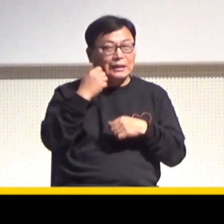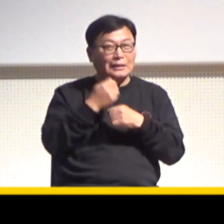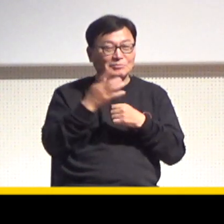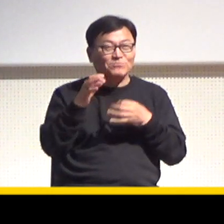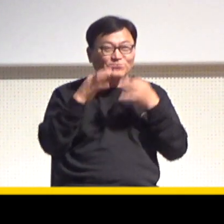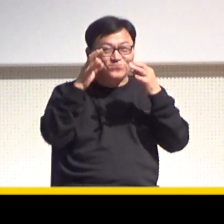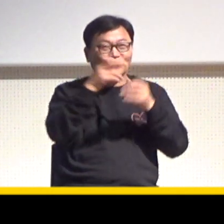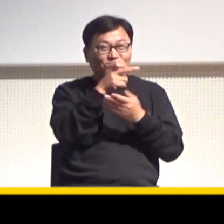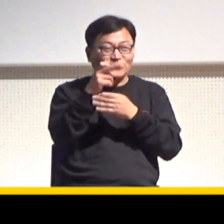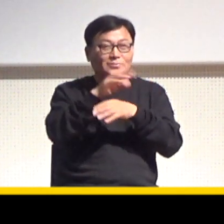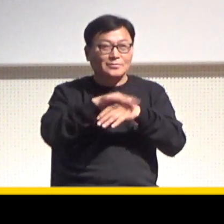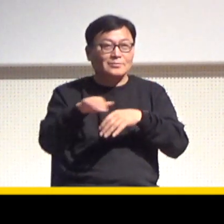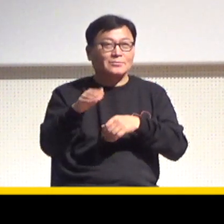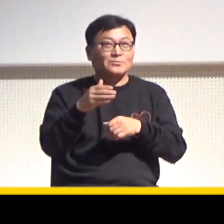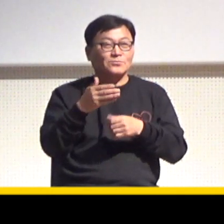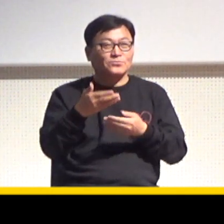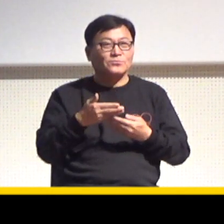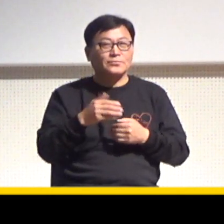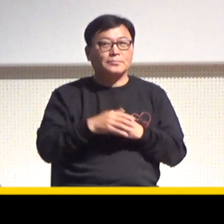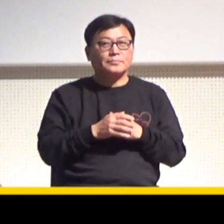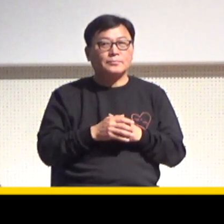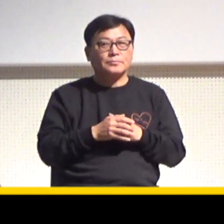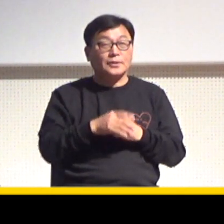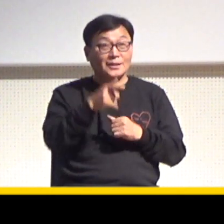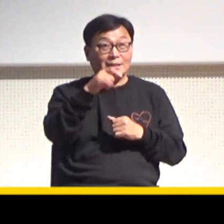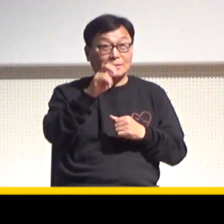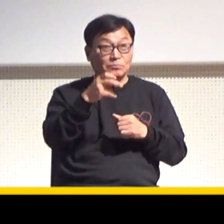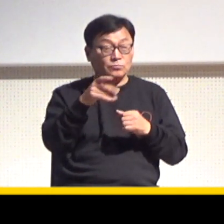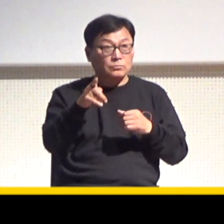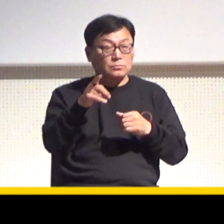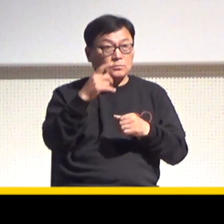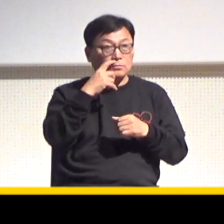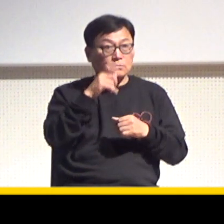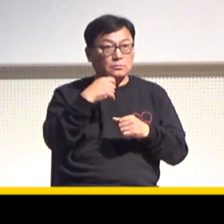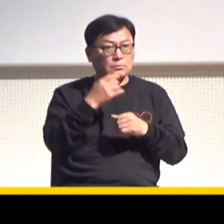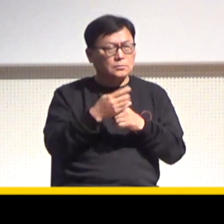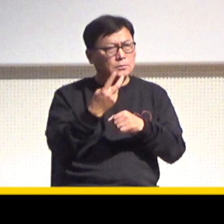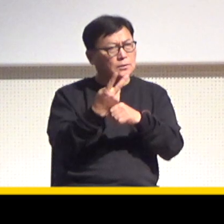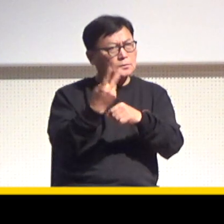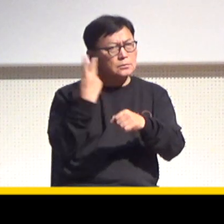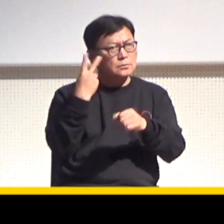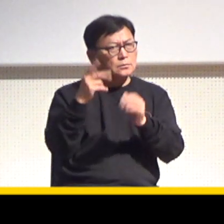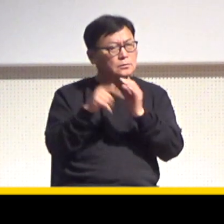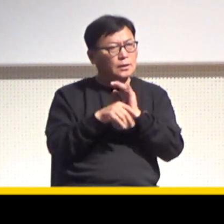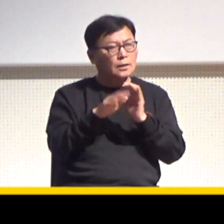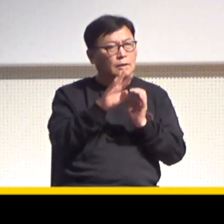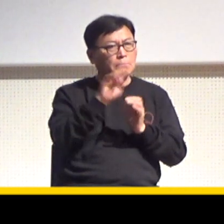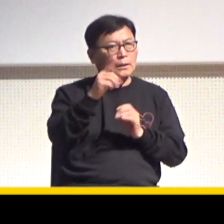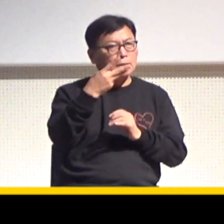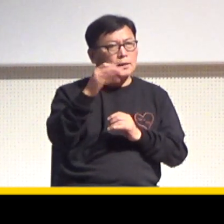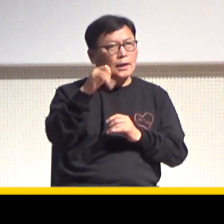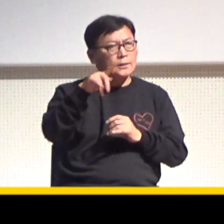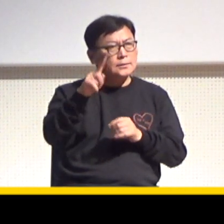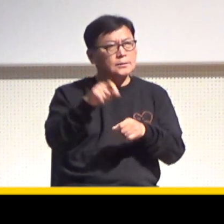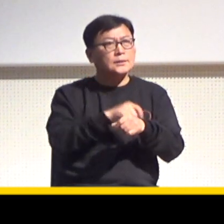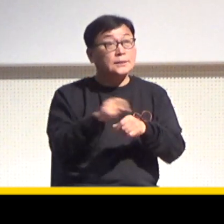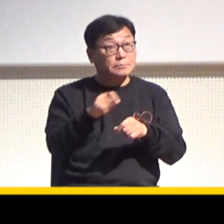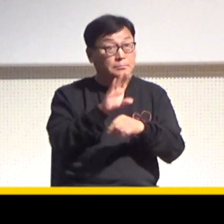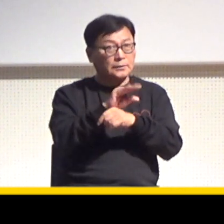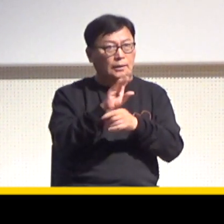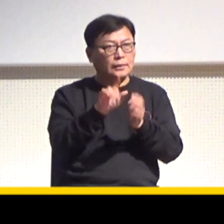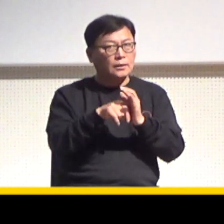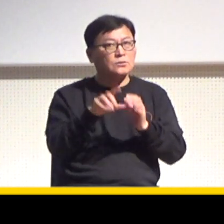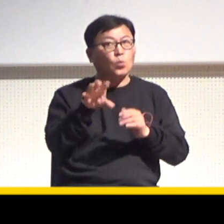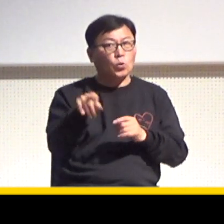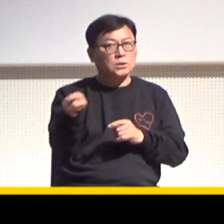다해 주셨네요. 맞습니다. 수환 씨분 계신 곳이 바티칸이잖아요. 네. 그래서 저희 재작년에 바티칸 특집할 때 갔던 그곳 네.